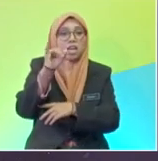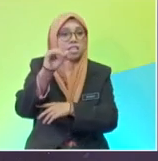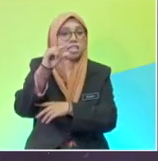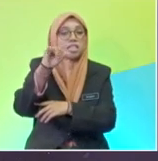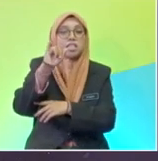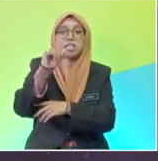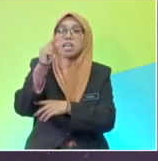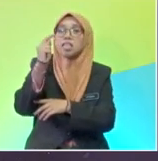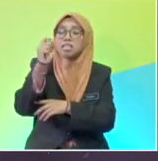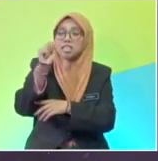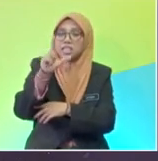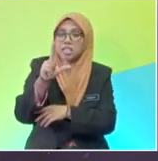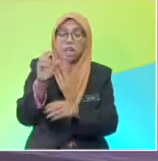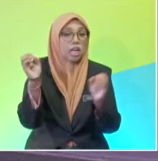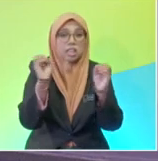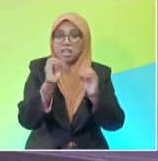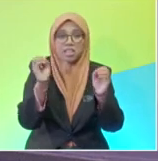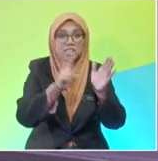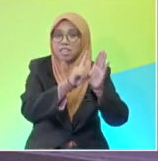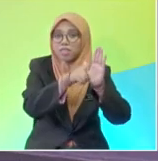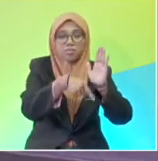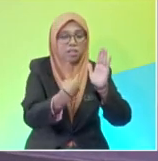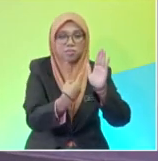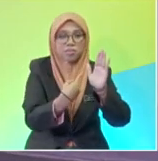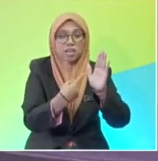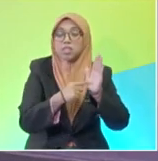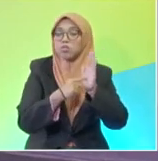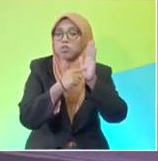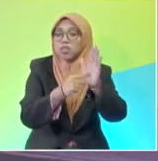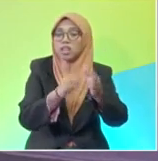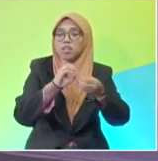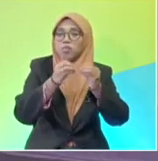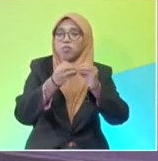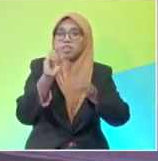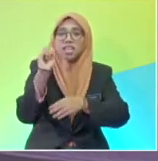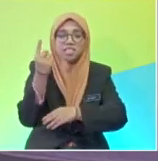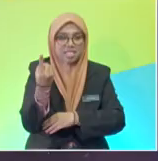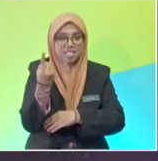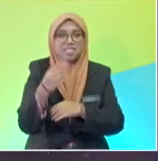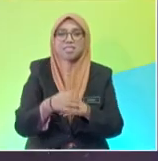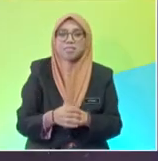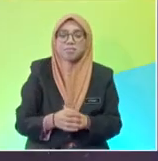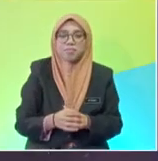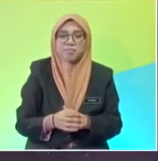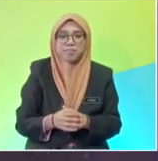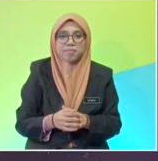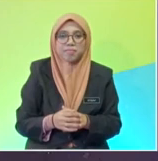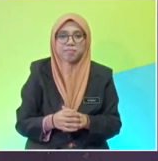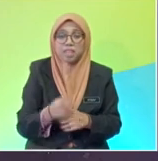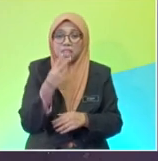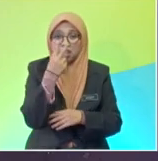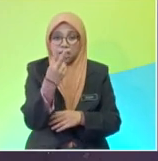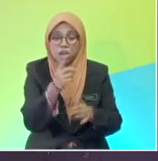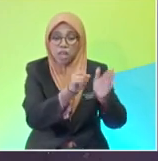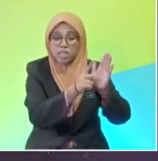jarum jam. Dia hanya tunjukkan dia punya digit saja, nombor saja. Di mana kalau kita tengok jarum pendek